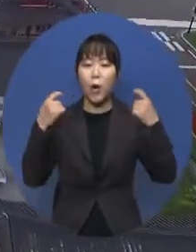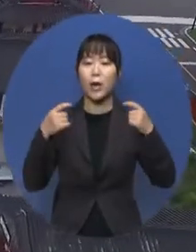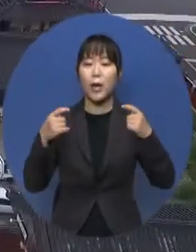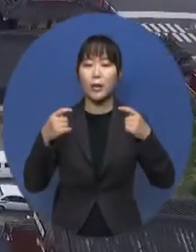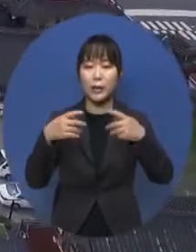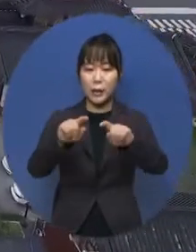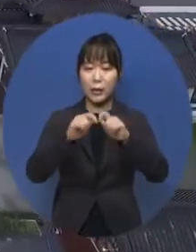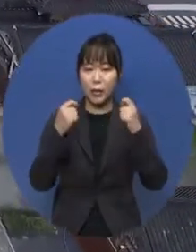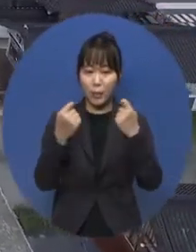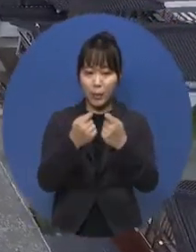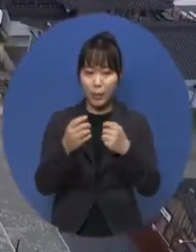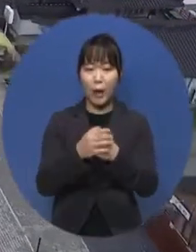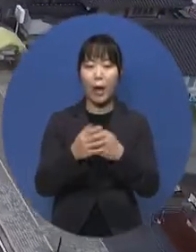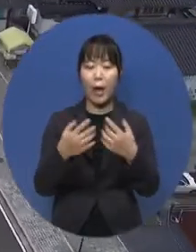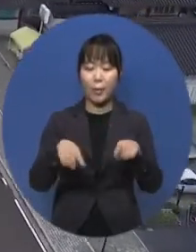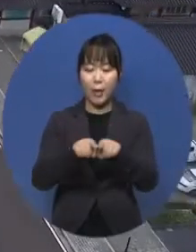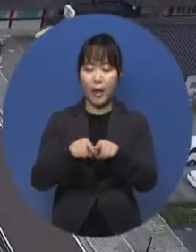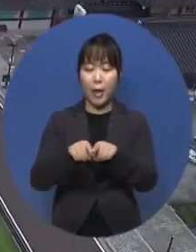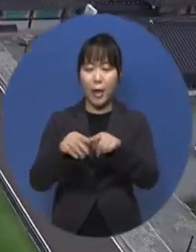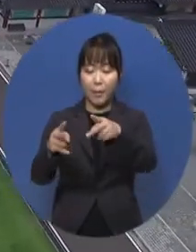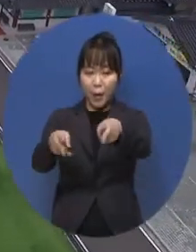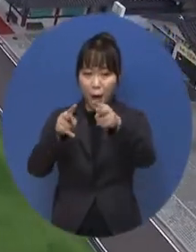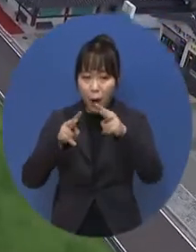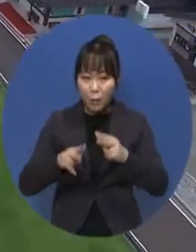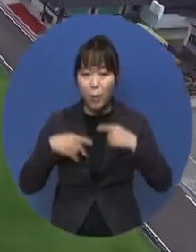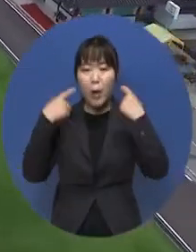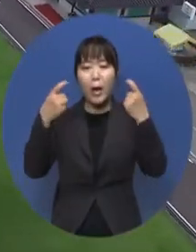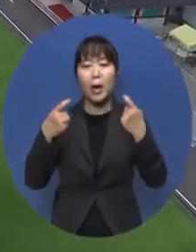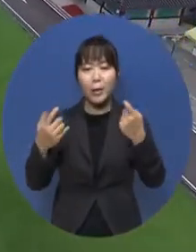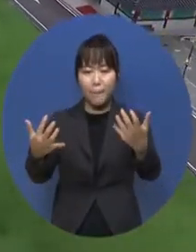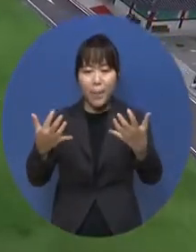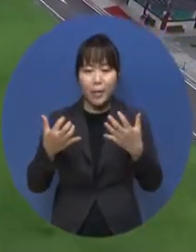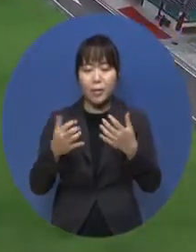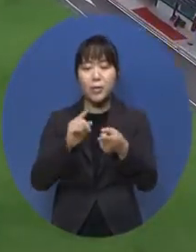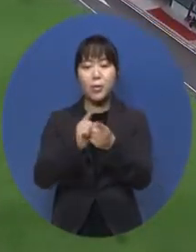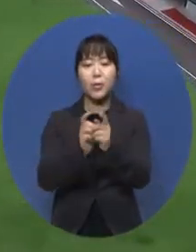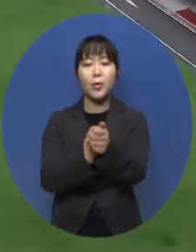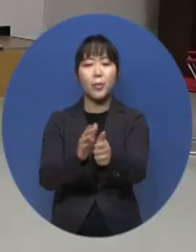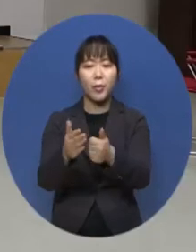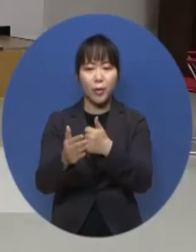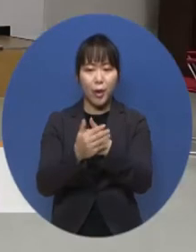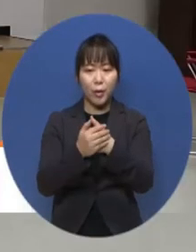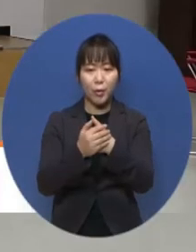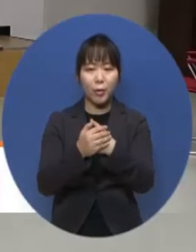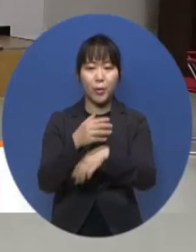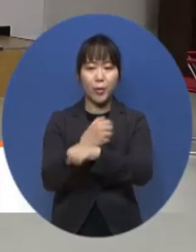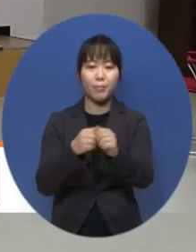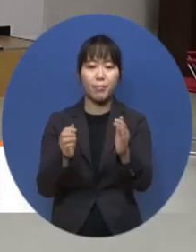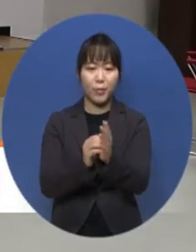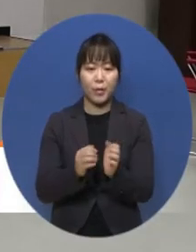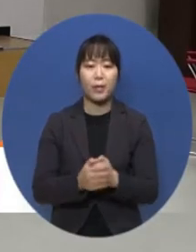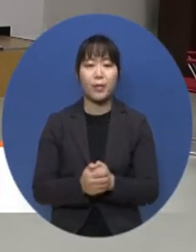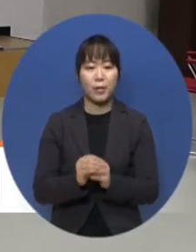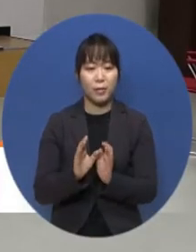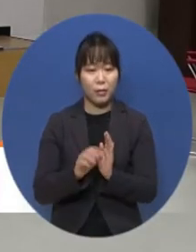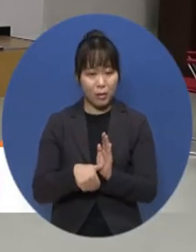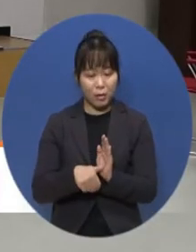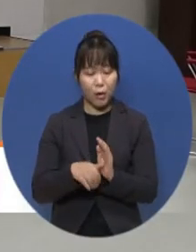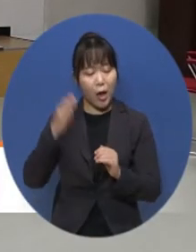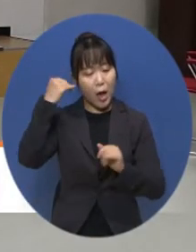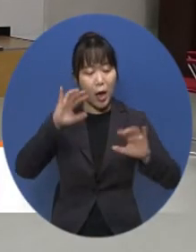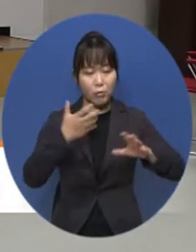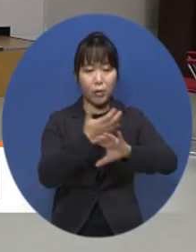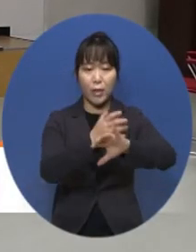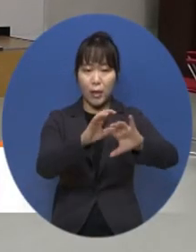MOU를 체결하고 국내외 관광객 유치에 협력해 나가기로 했습니다. 이 자리에서 산청군은